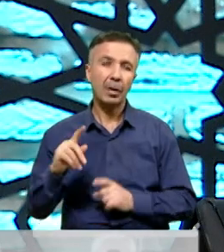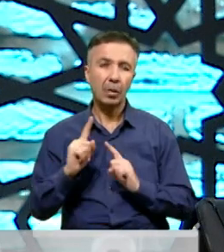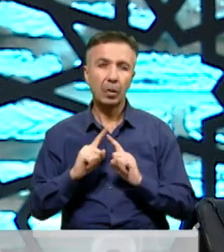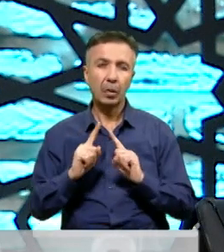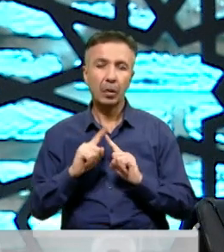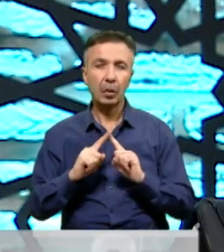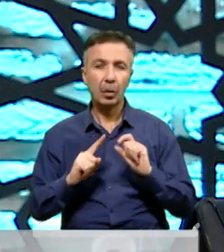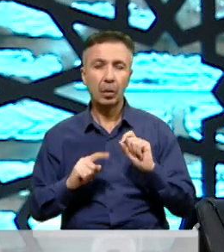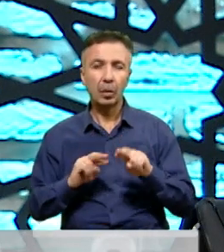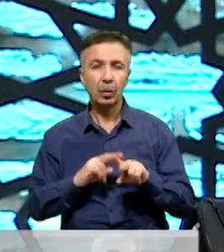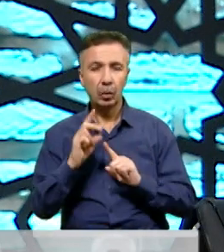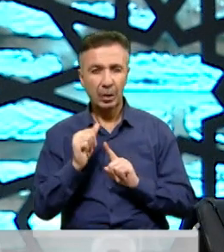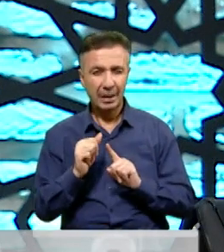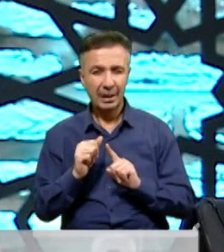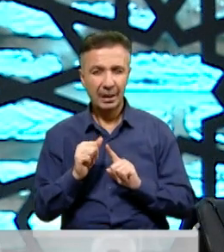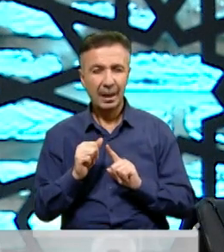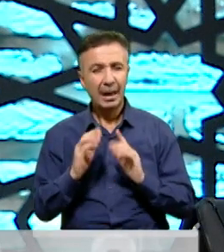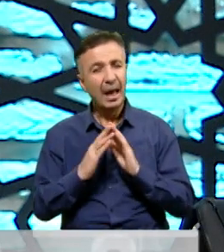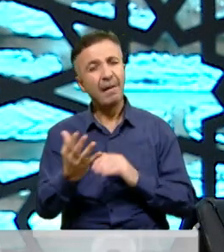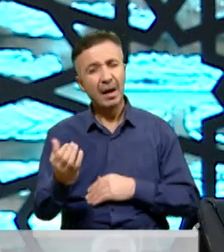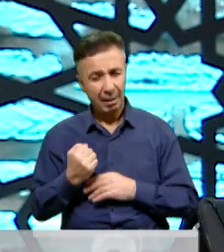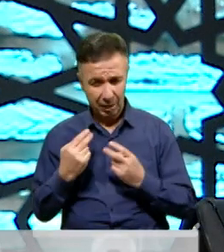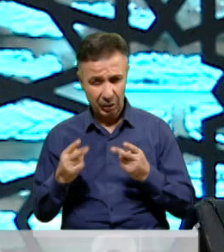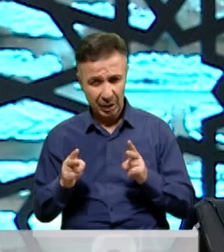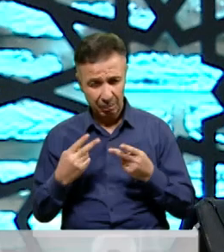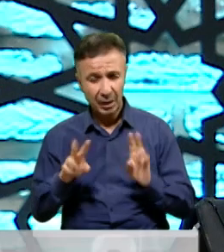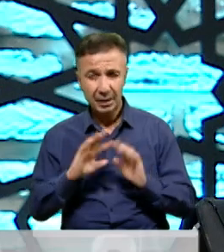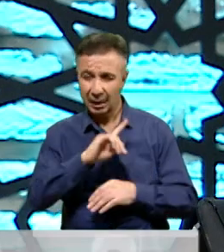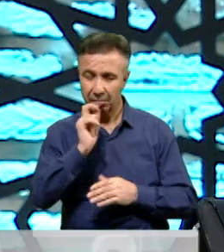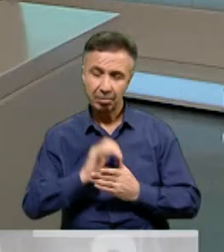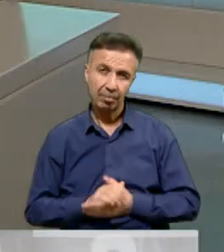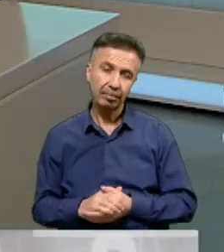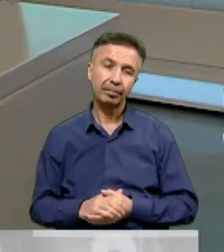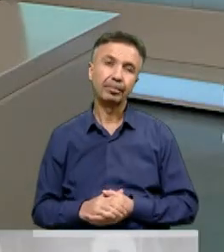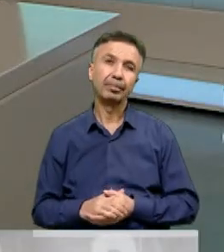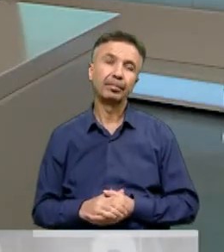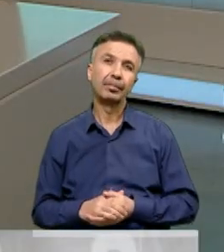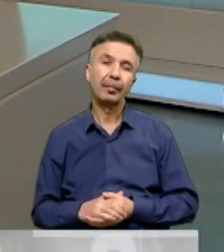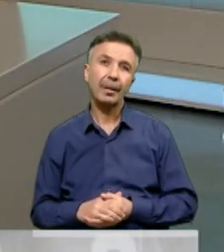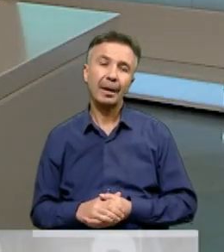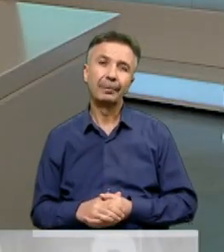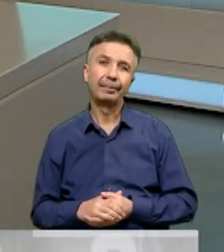bu iş caiz midir, değil midir? Bu konuyla alakalı da sizin görüşünüze müracaat edelim. Evet.